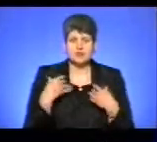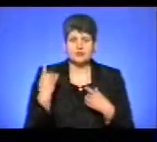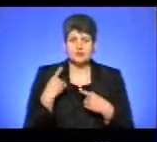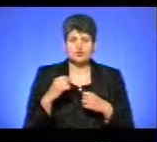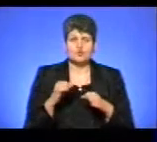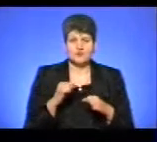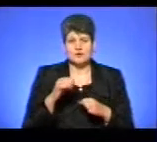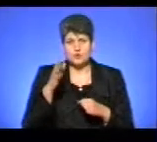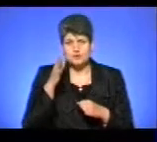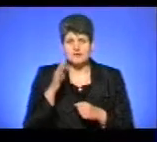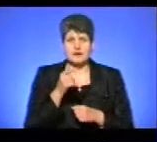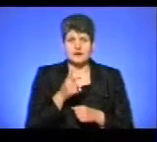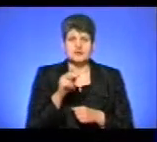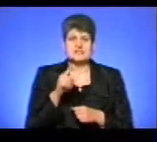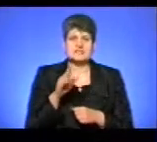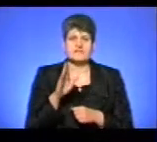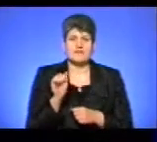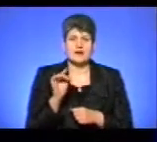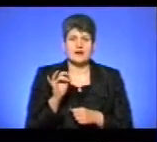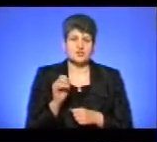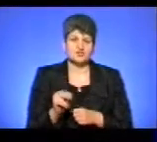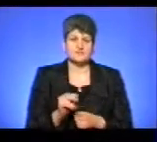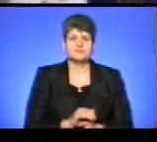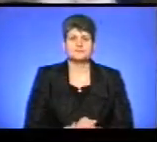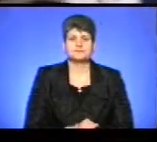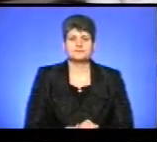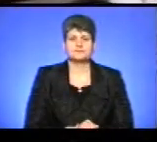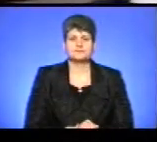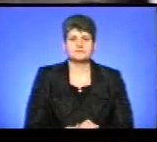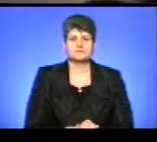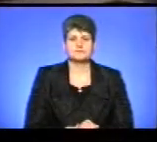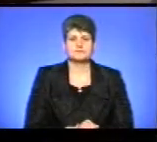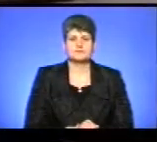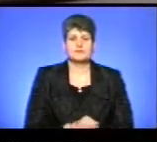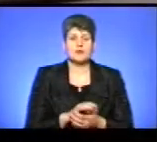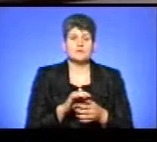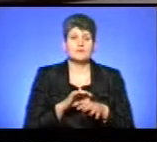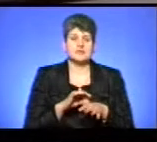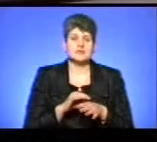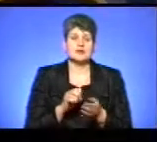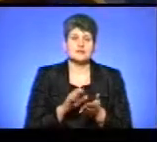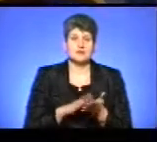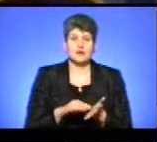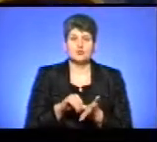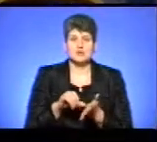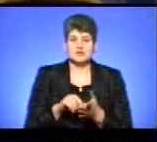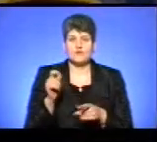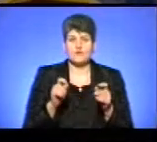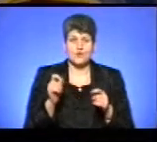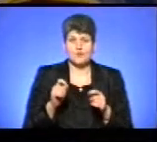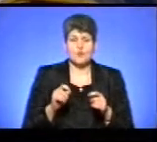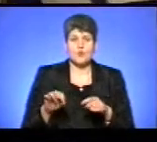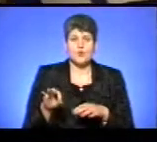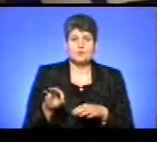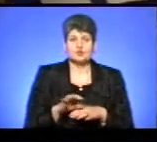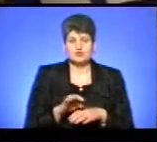і науки Ганна Зварич. Детальніше про це далі у сюжеті. Проходить реєстрацію для участі у форумі подружжя з